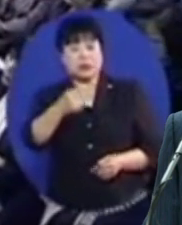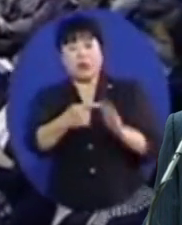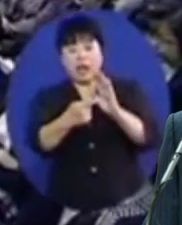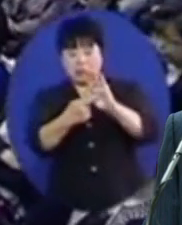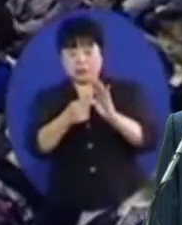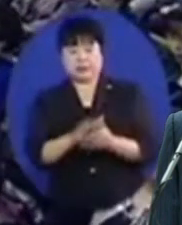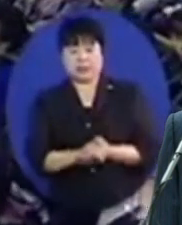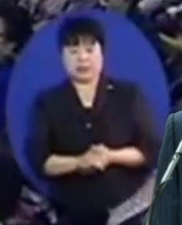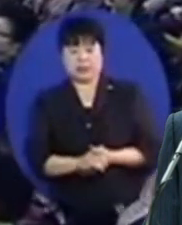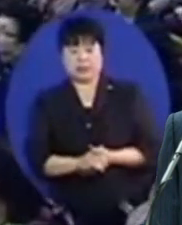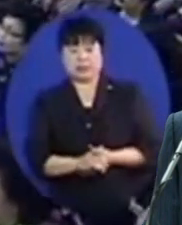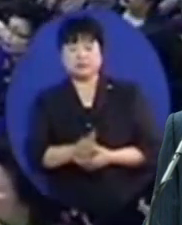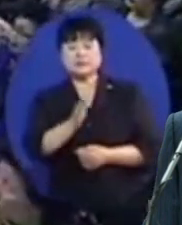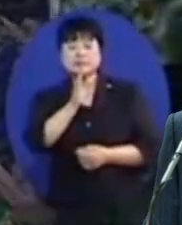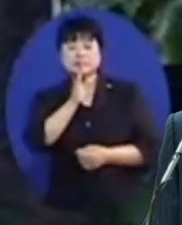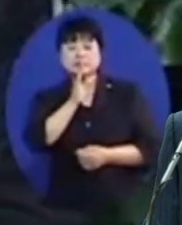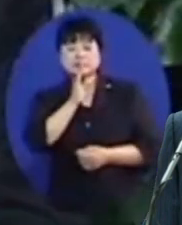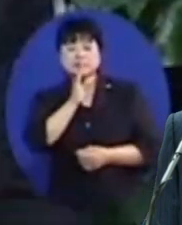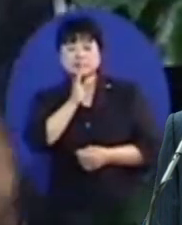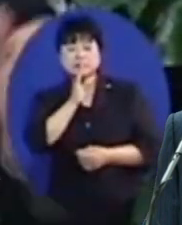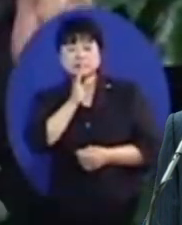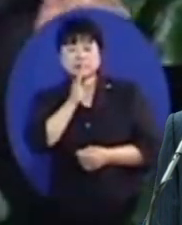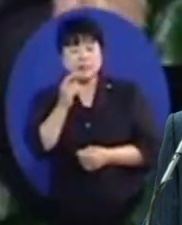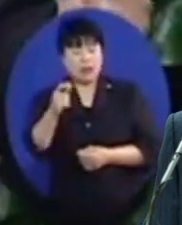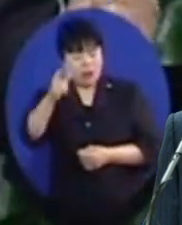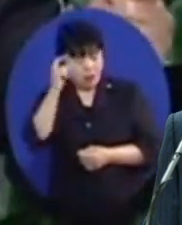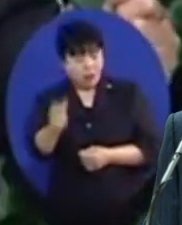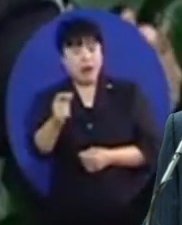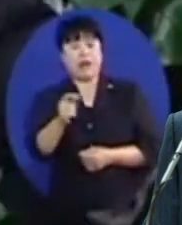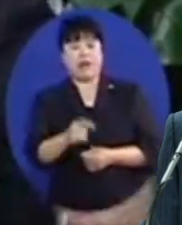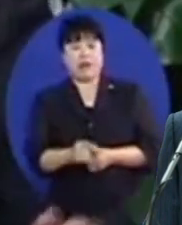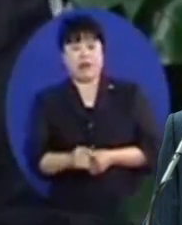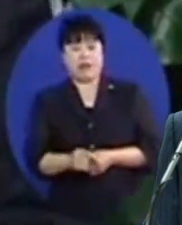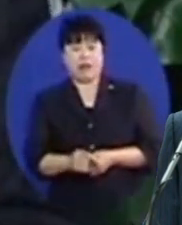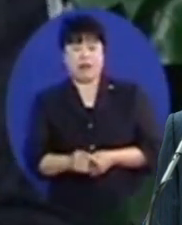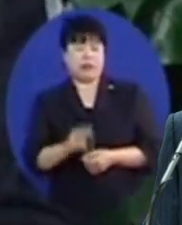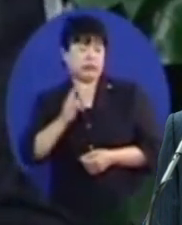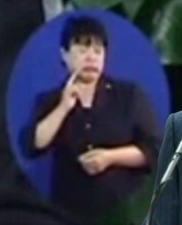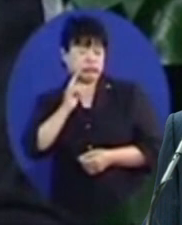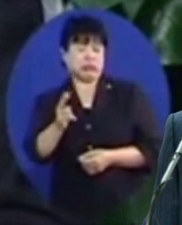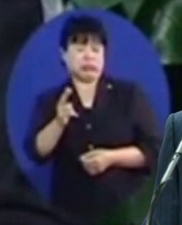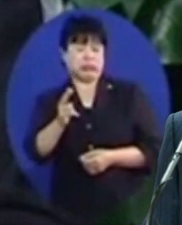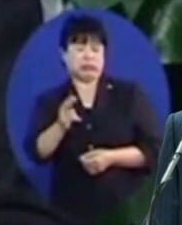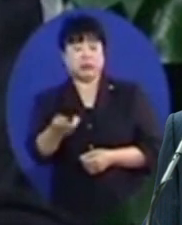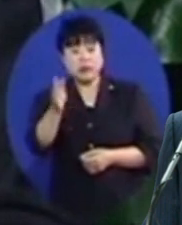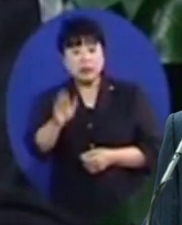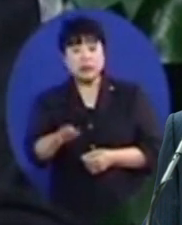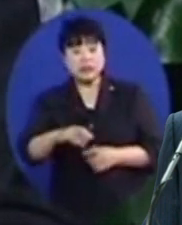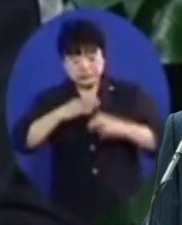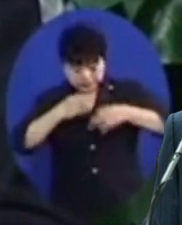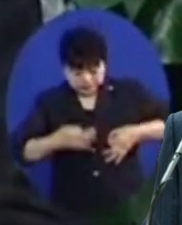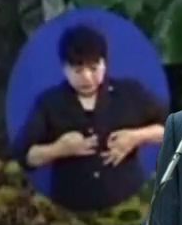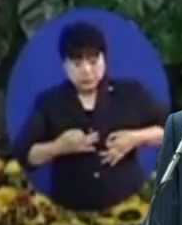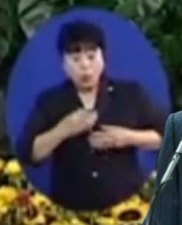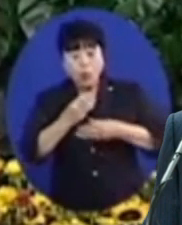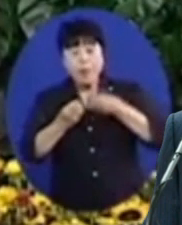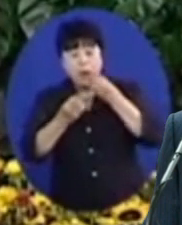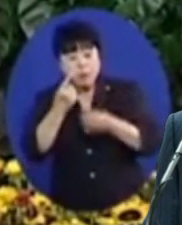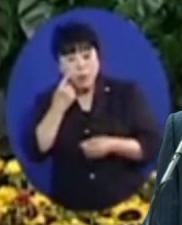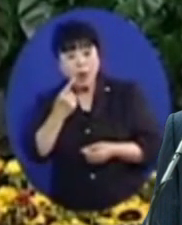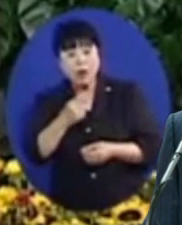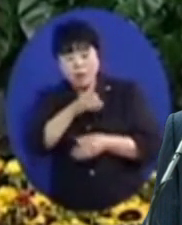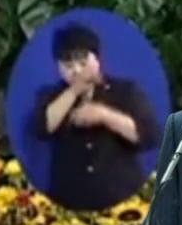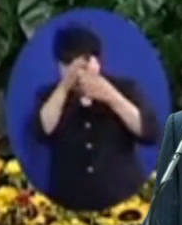알려졌습니다. 정신력이 강한 사람입니다. 굉장한 사람입니다. 그러나 그 자신의 고백에 따르면 그는